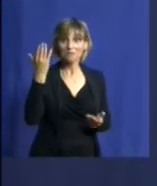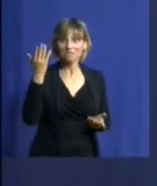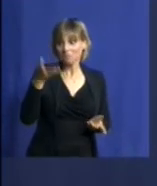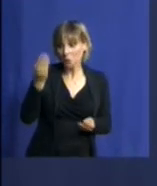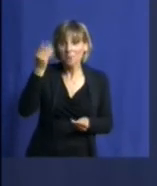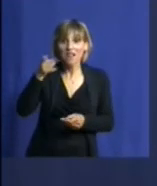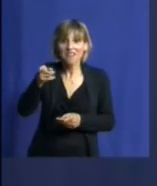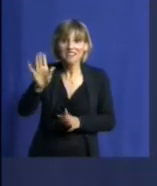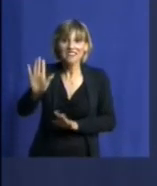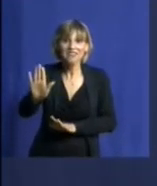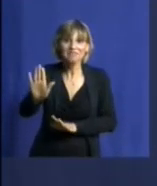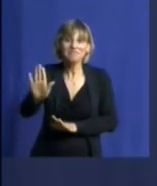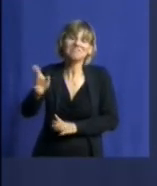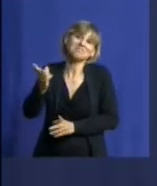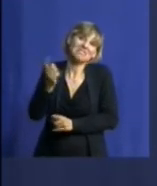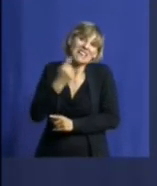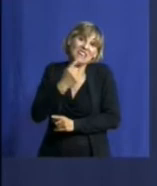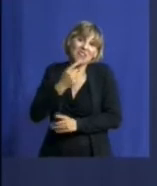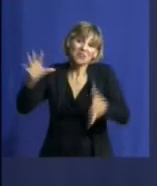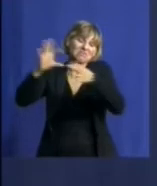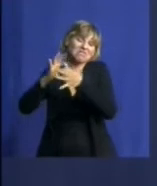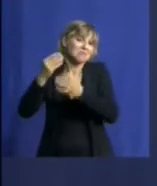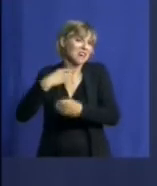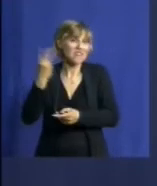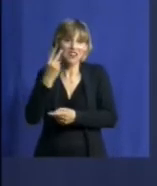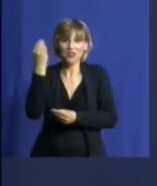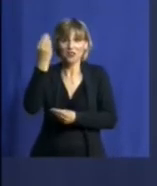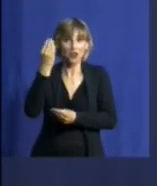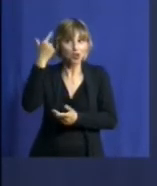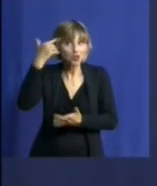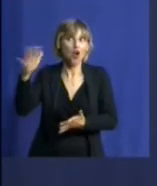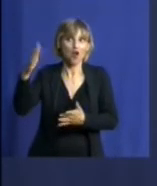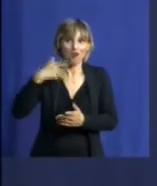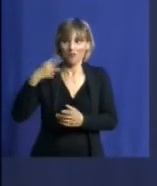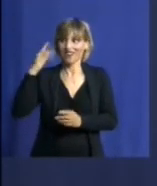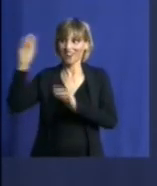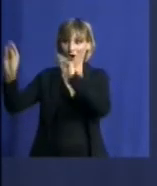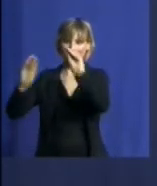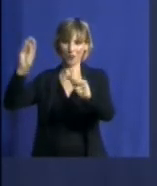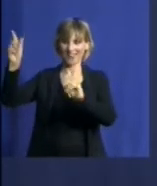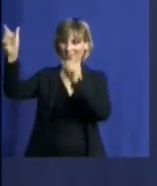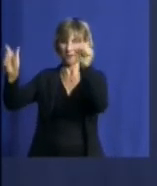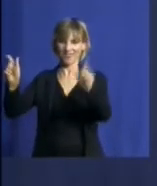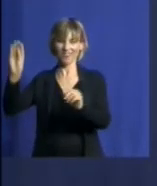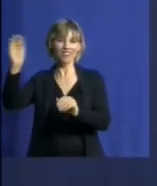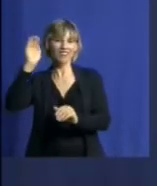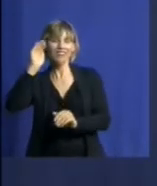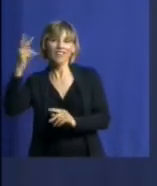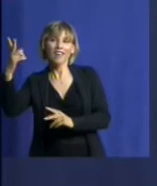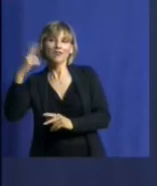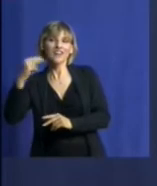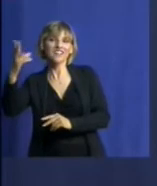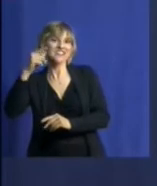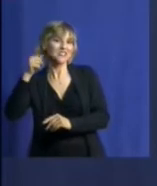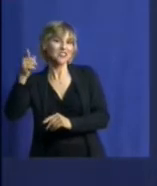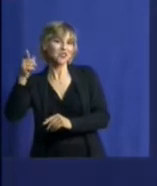ti sei data questo, ti sei affibbiata questo difetto, ma io so in realtà che ascoltando poi i vari pareri su di te, questo è proprio un difetto che io non ti avrei